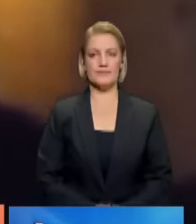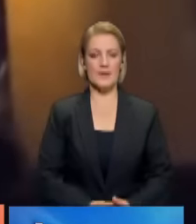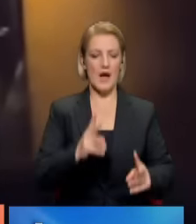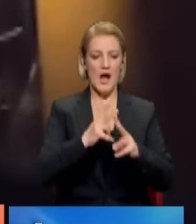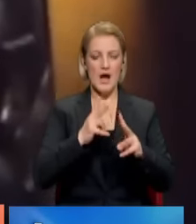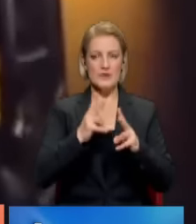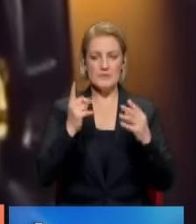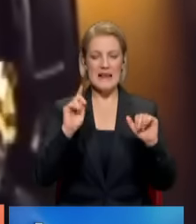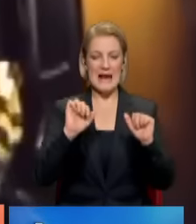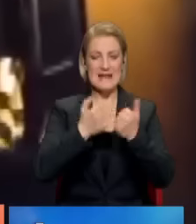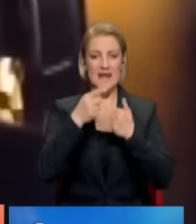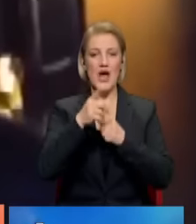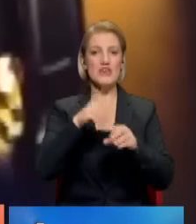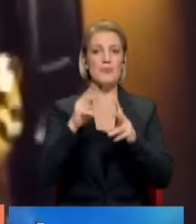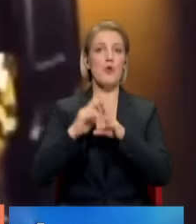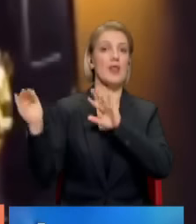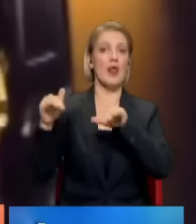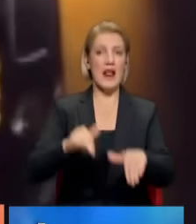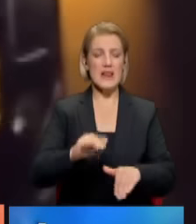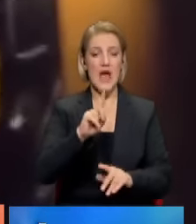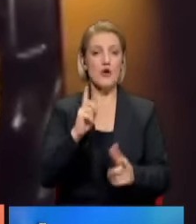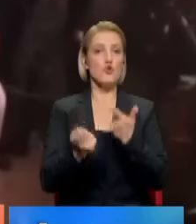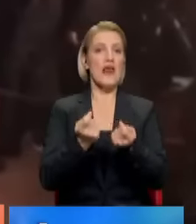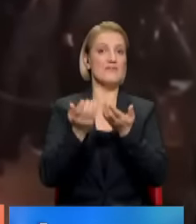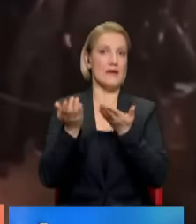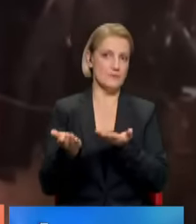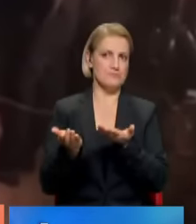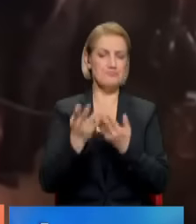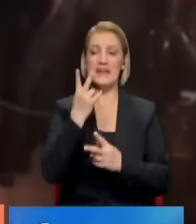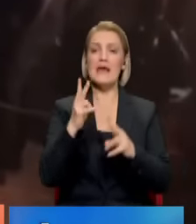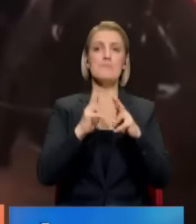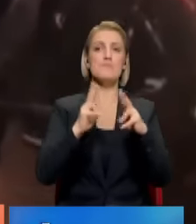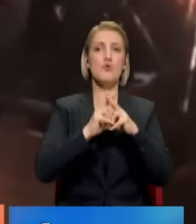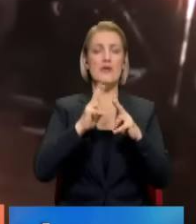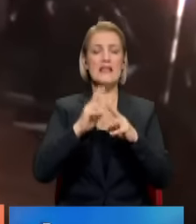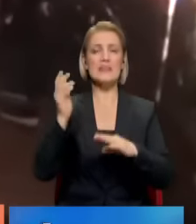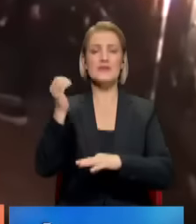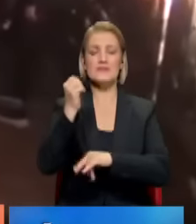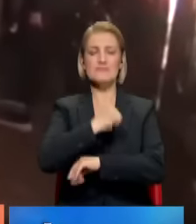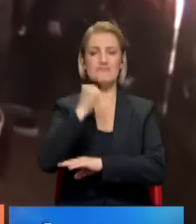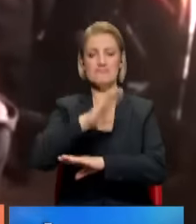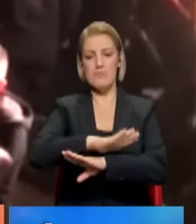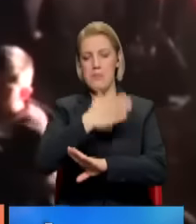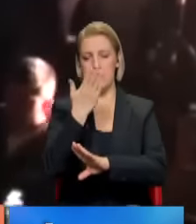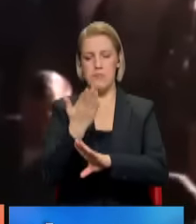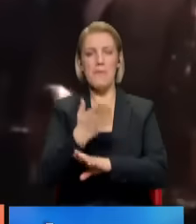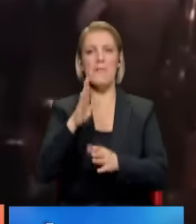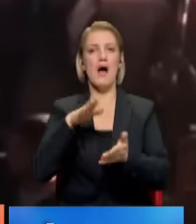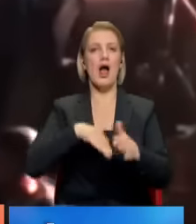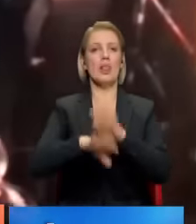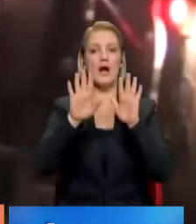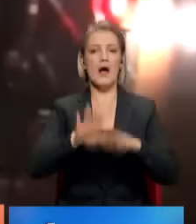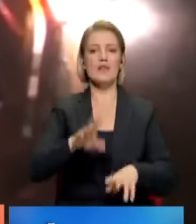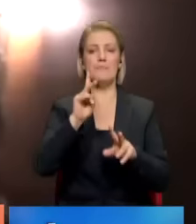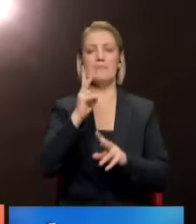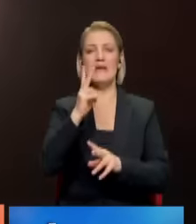Acil bir kazaya müdahale için oradaydılar. Yani görev başındaydılar. İki polis devrilen tırın altında kaldı. Bir polis şehit oldu,